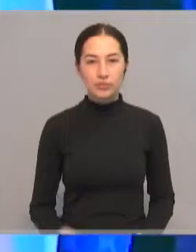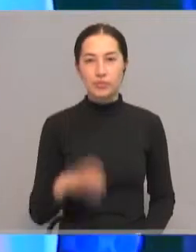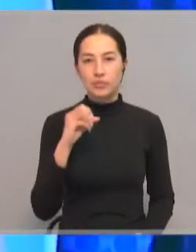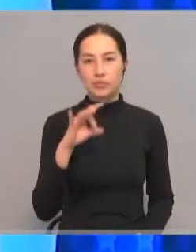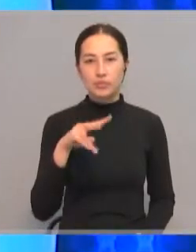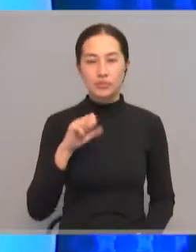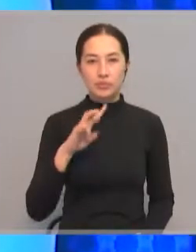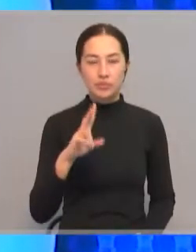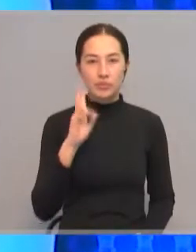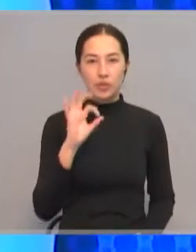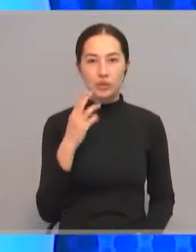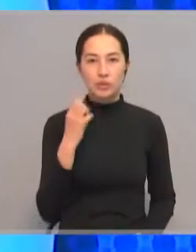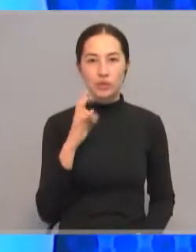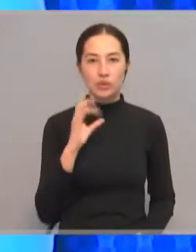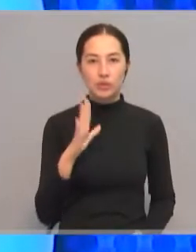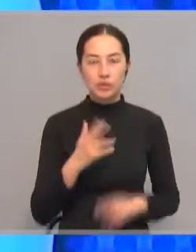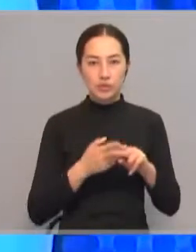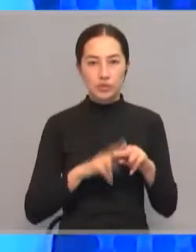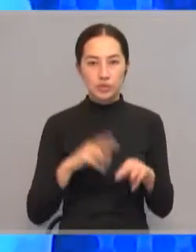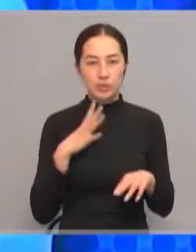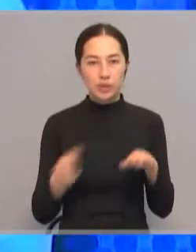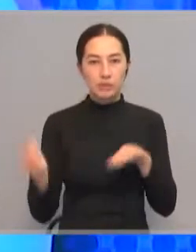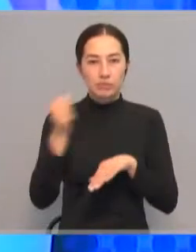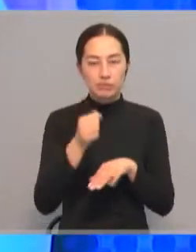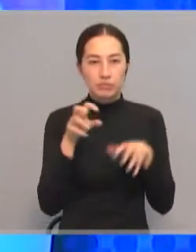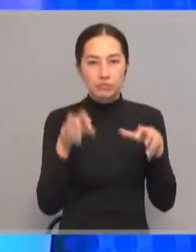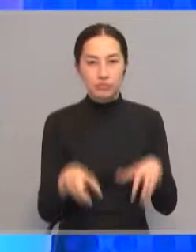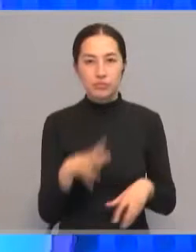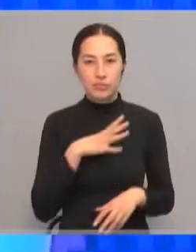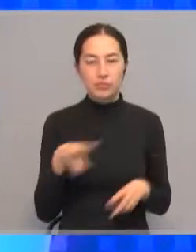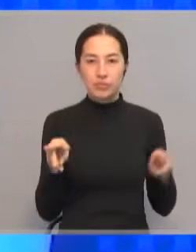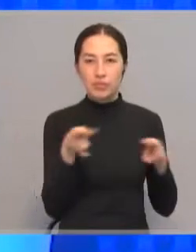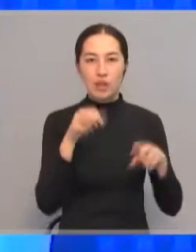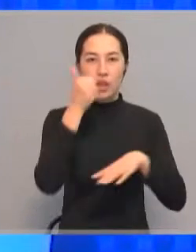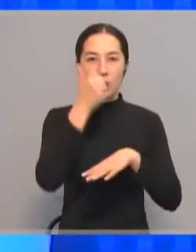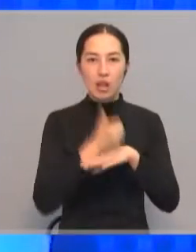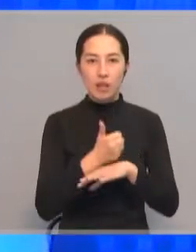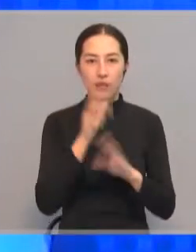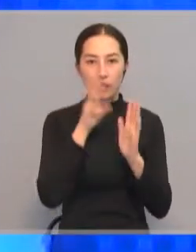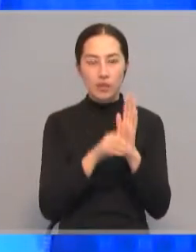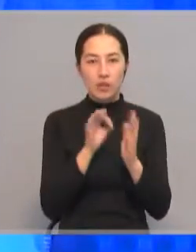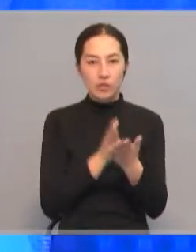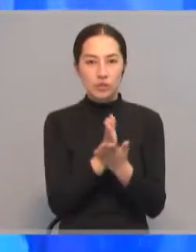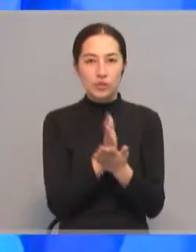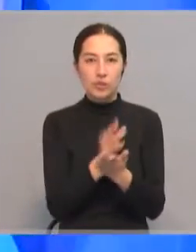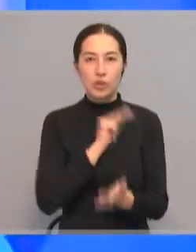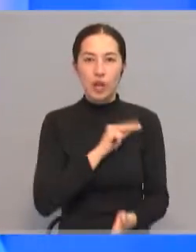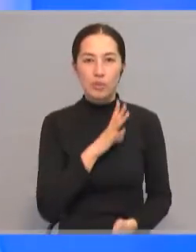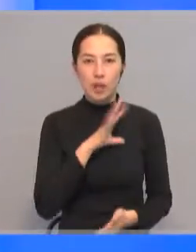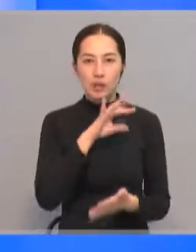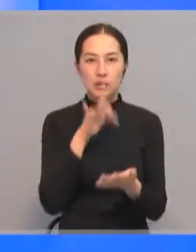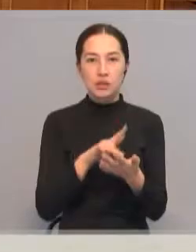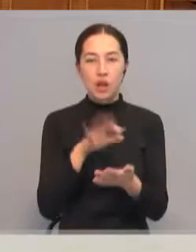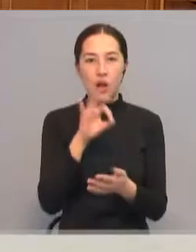Ерлан Қошанов парламент мәжілісінің төрағасы болып сайланды. Бұған дейін ол президент әкімшілігі басшысының қызметін атқарып келген, сондай-ақ орталық